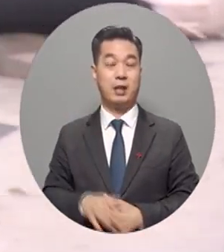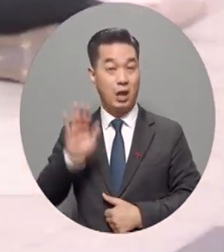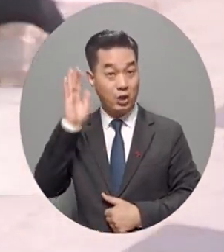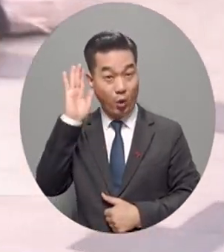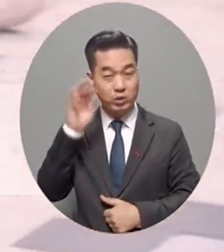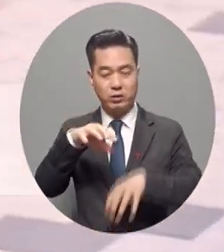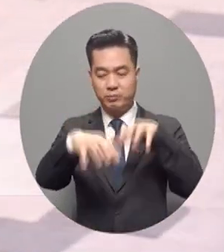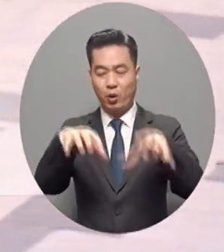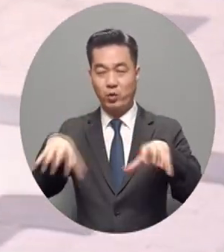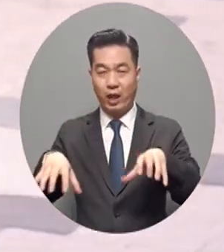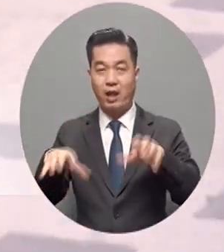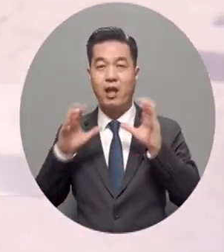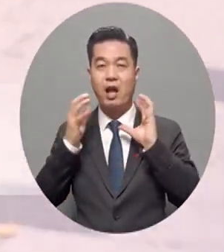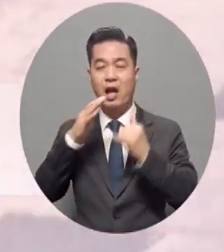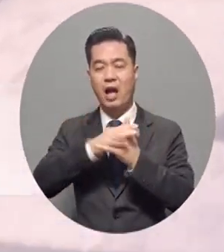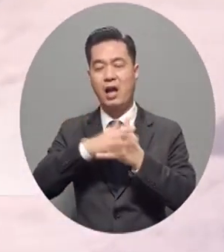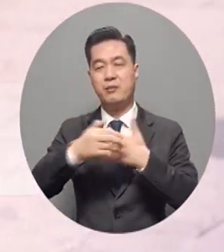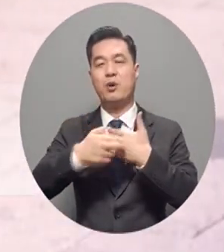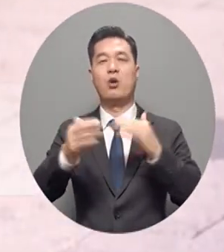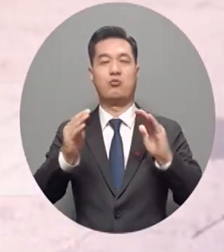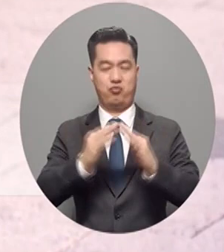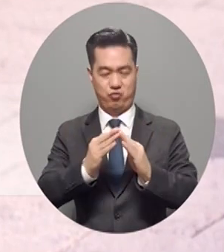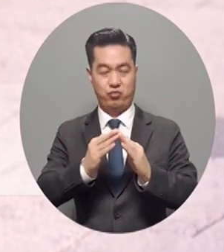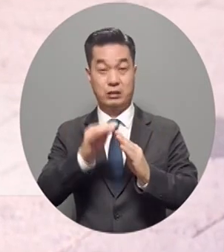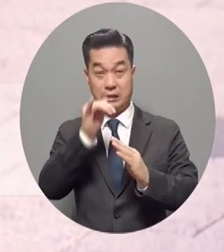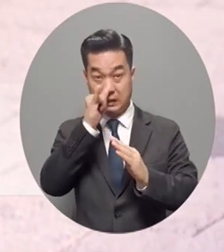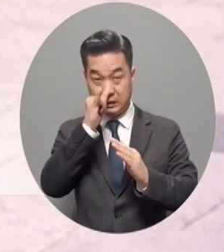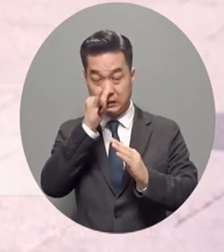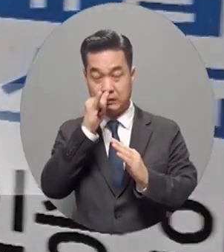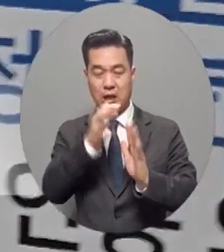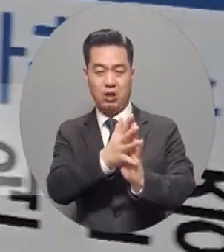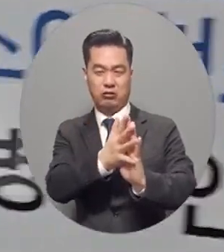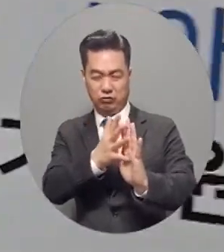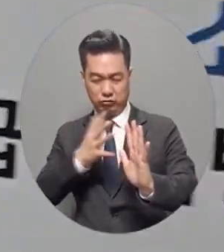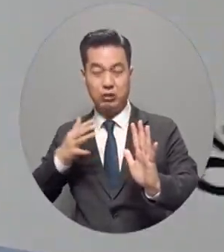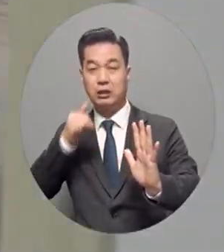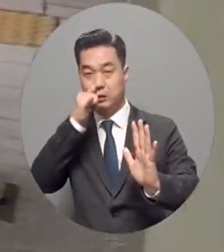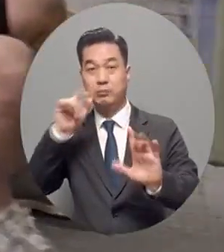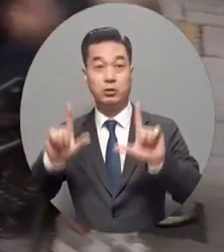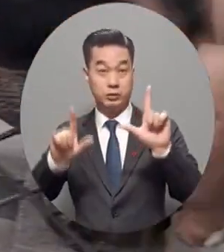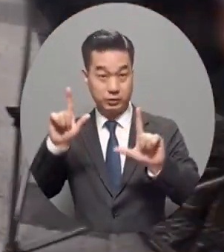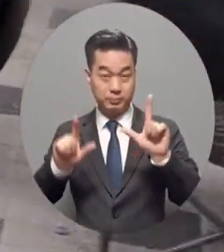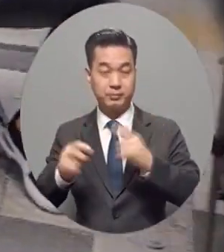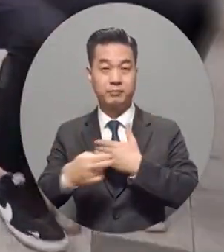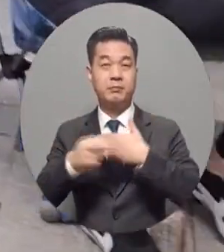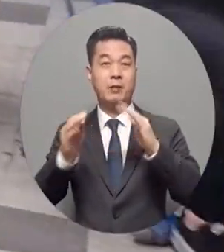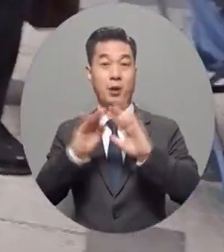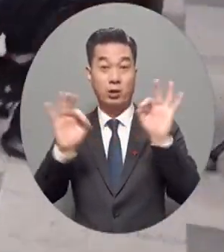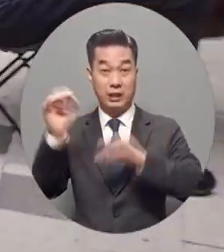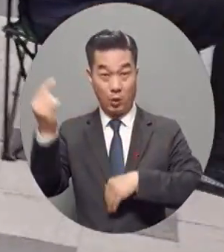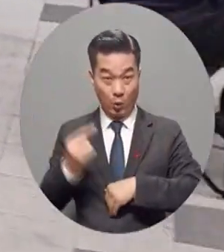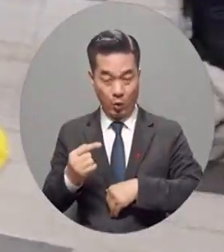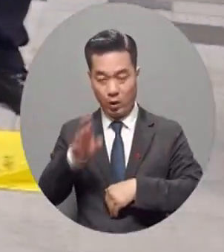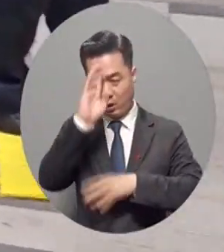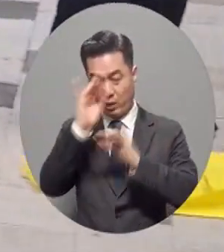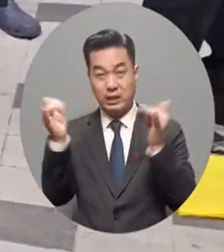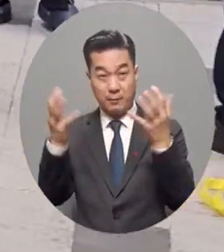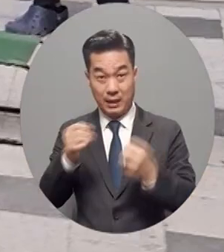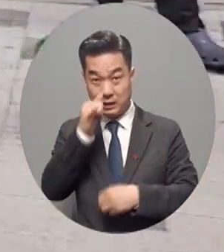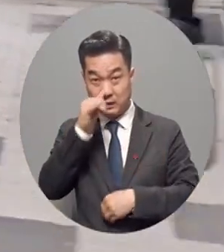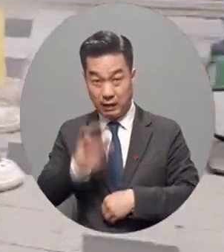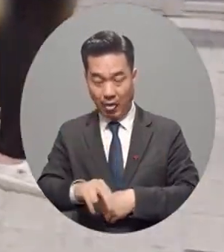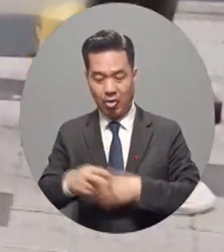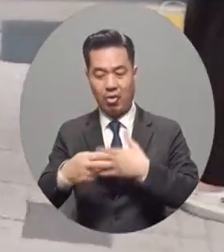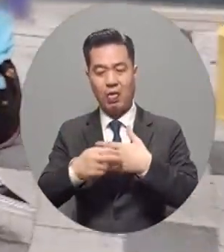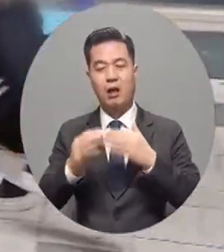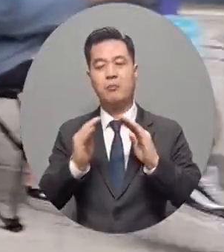동네 소아과에서 흔히 볼 수 있는 이른바 소아과 오픈런입니다. 병원을 찾는 환자는 많은데 의료 인프라는